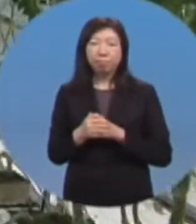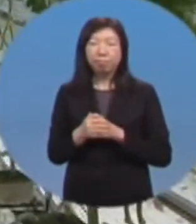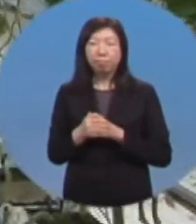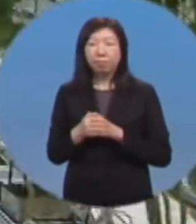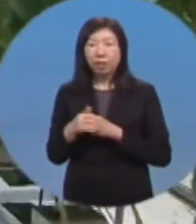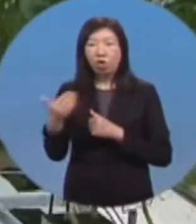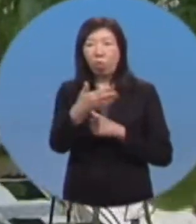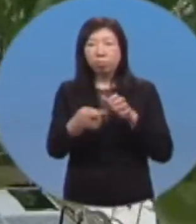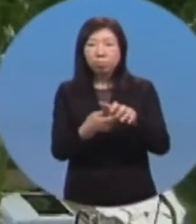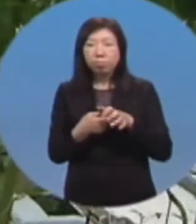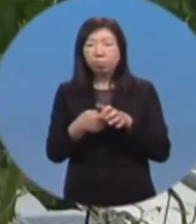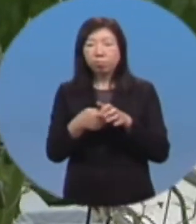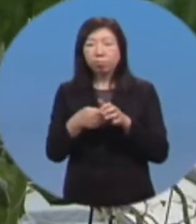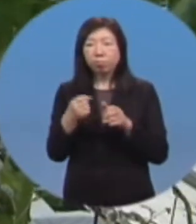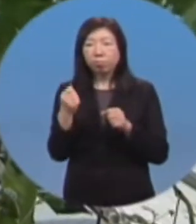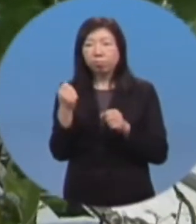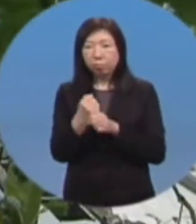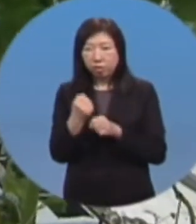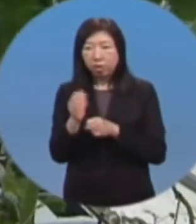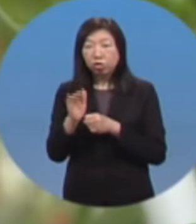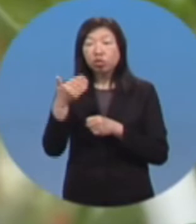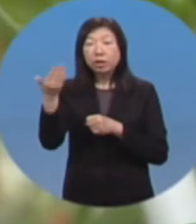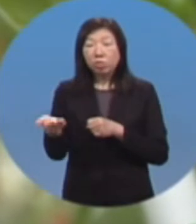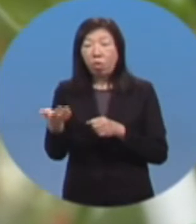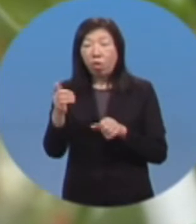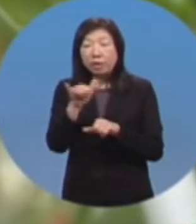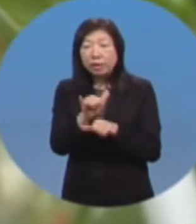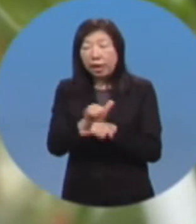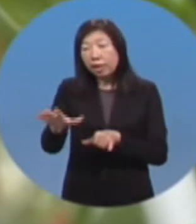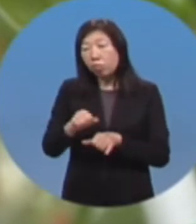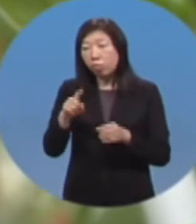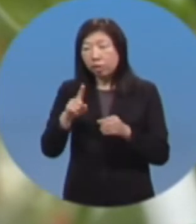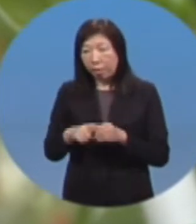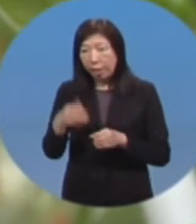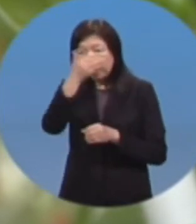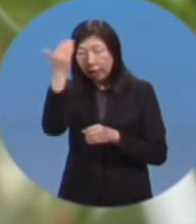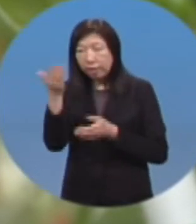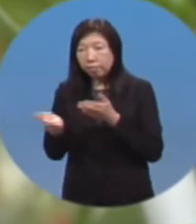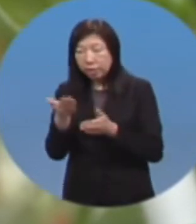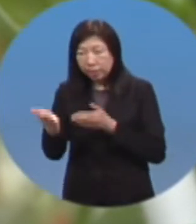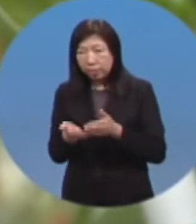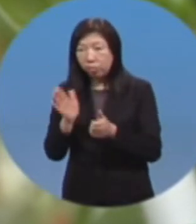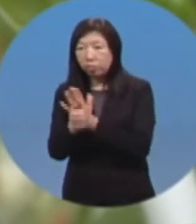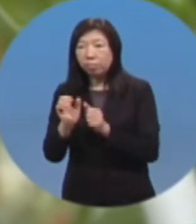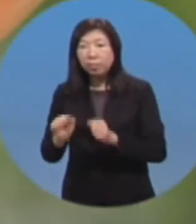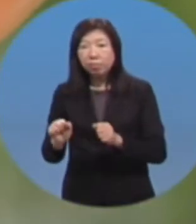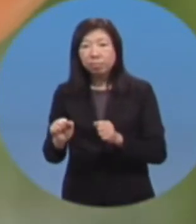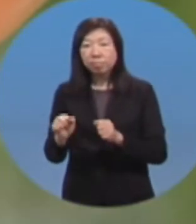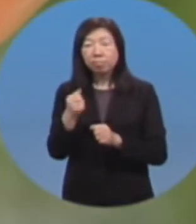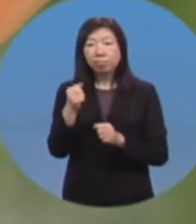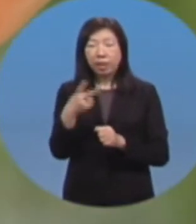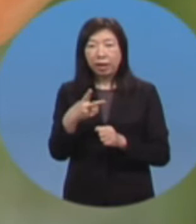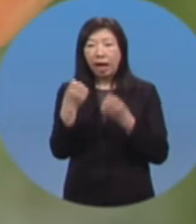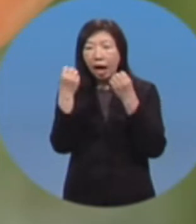農林水産業では次世代を担う人材確保のため、青年就農者へ支援を行うほか、